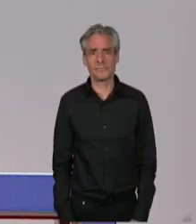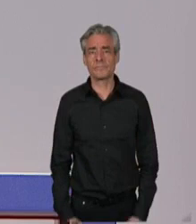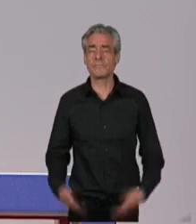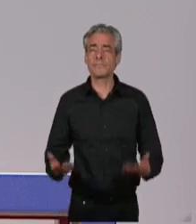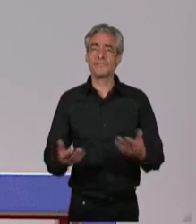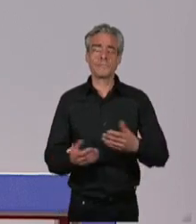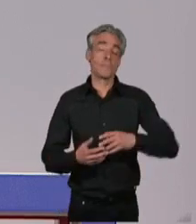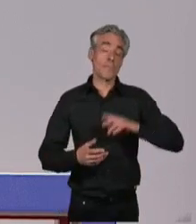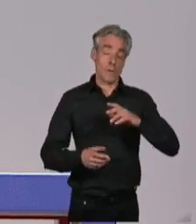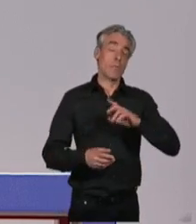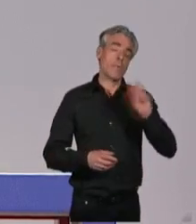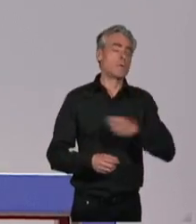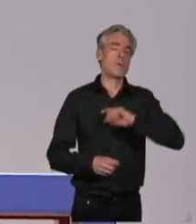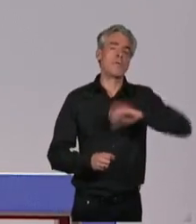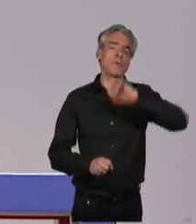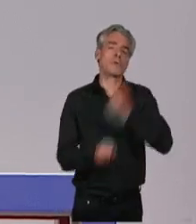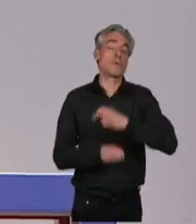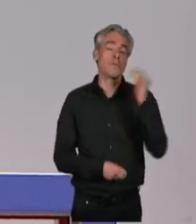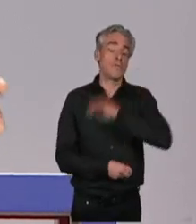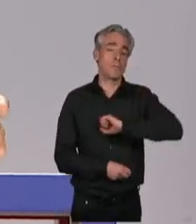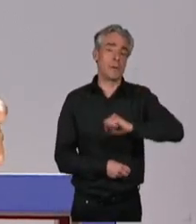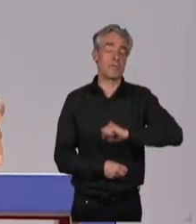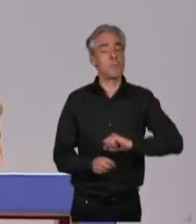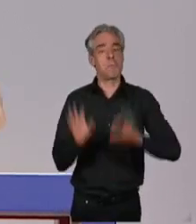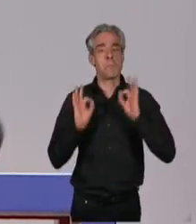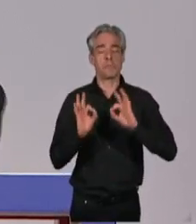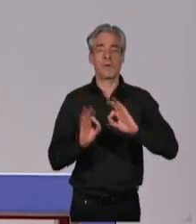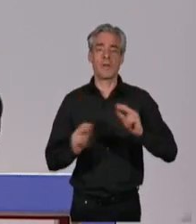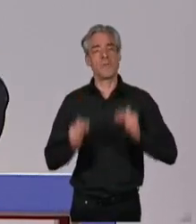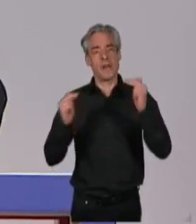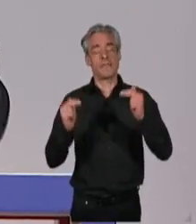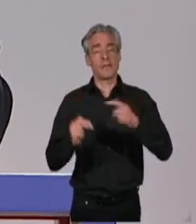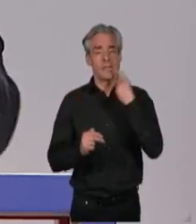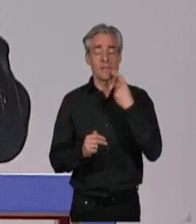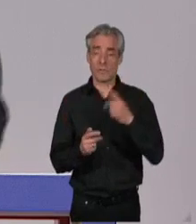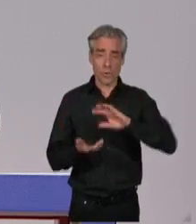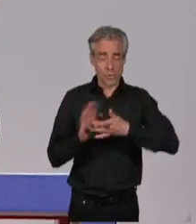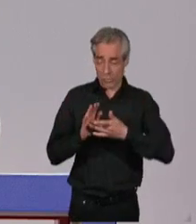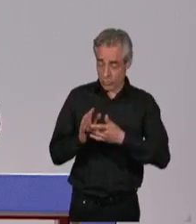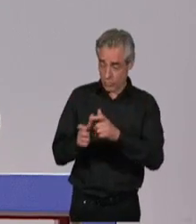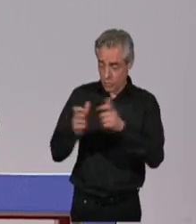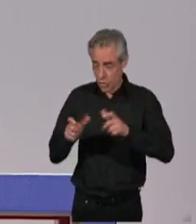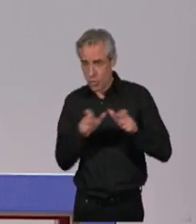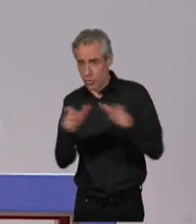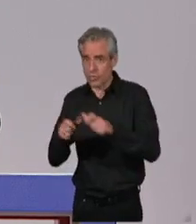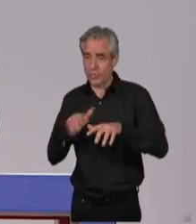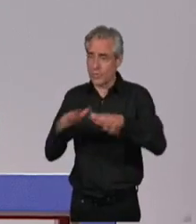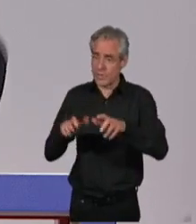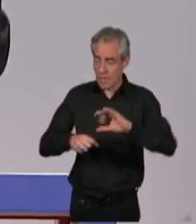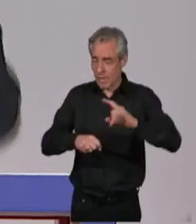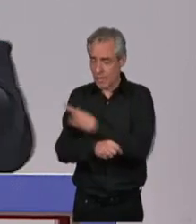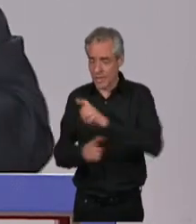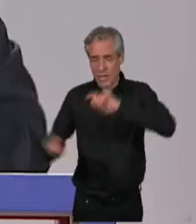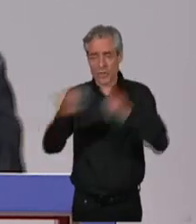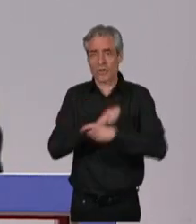Les sanctions devront tomber et elles devront être exemplaires. Tout le fonctionnement et le contrôle du système